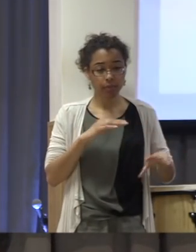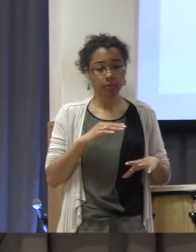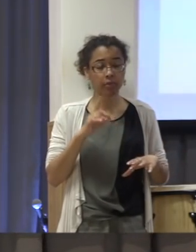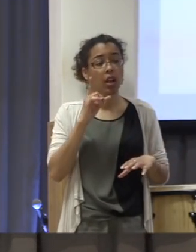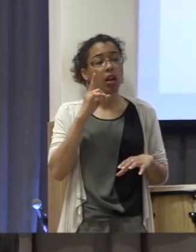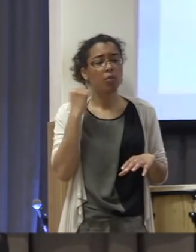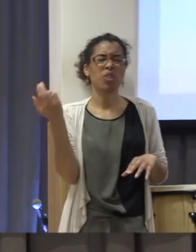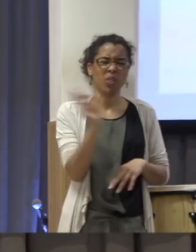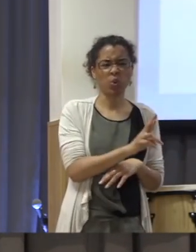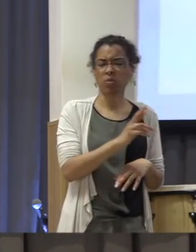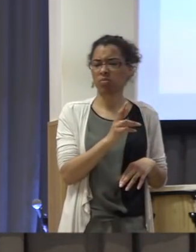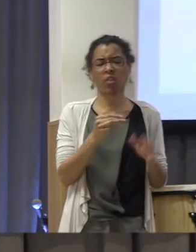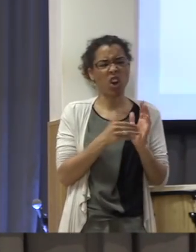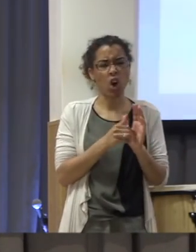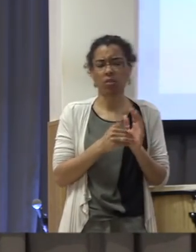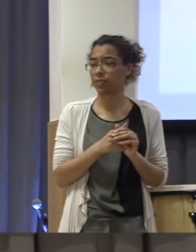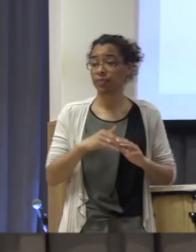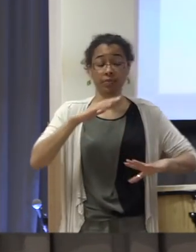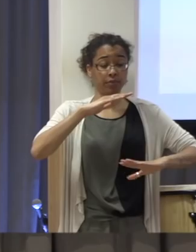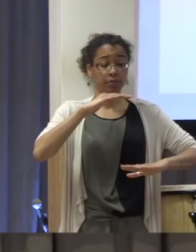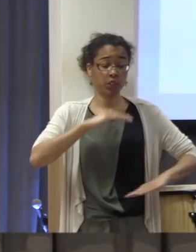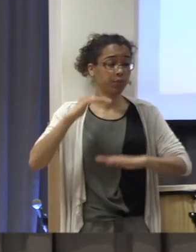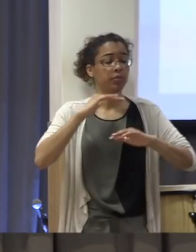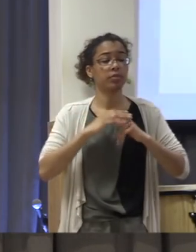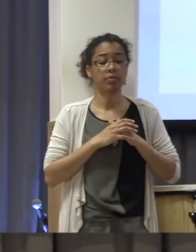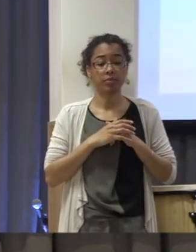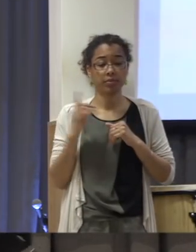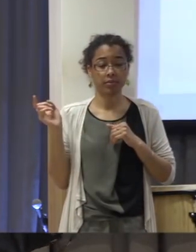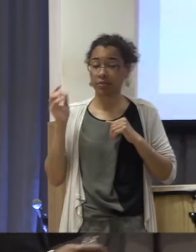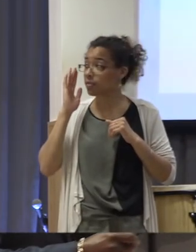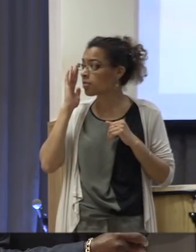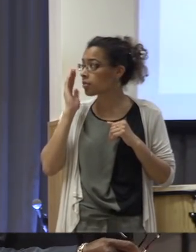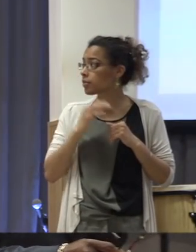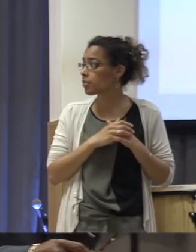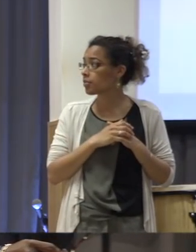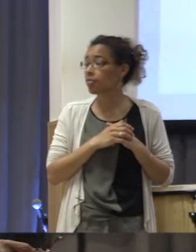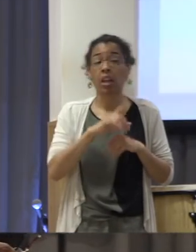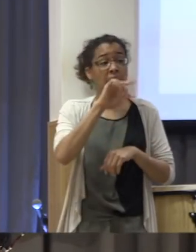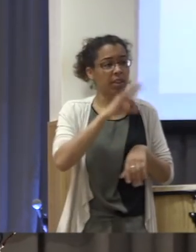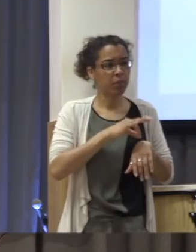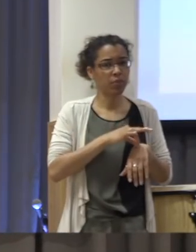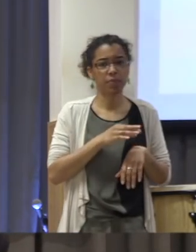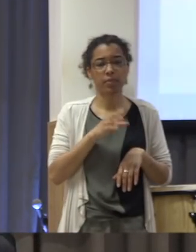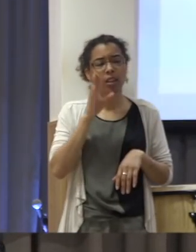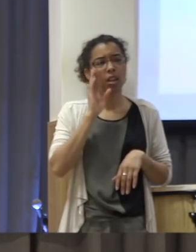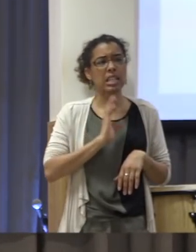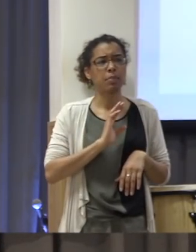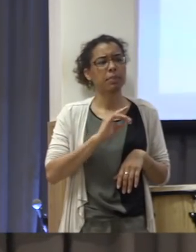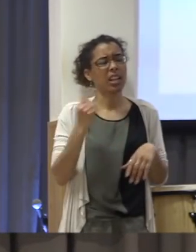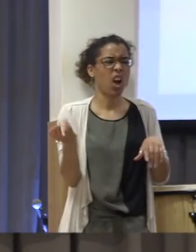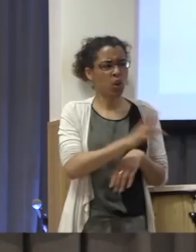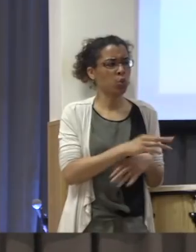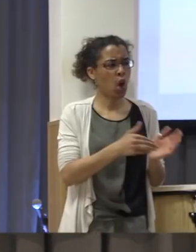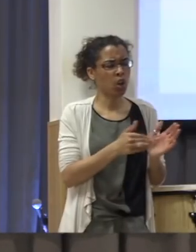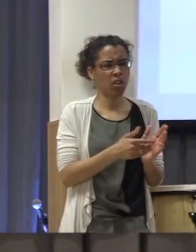retournez, on va reprendre. 20 minutes après, encore on me dit, non, il faut retourner parce que le